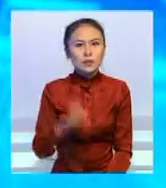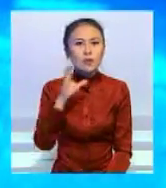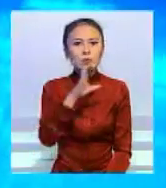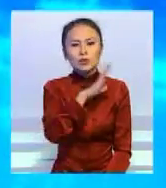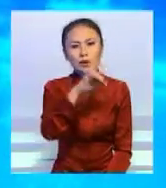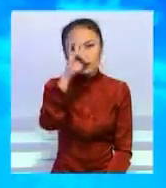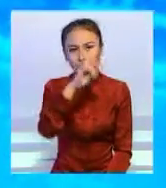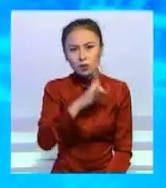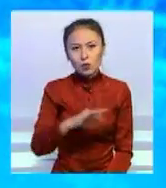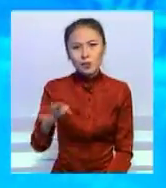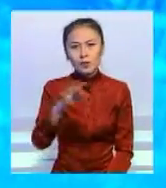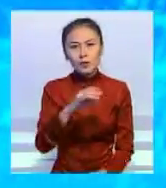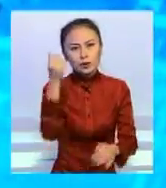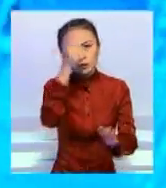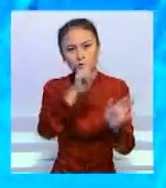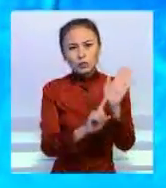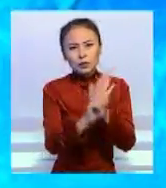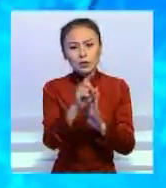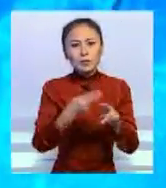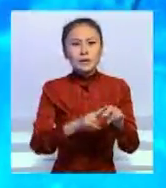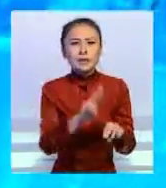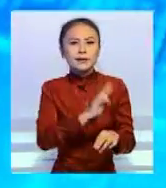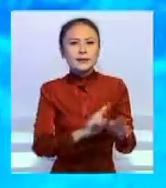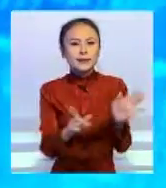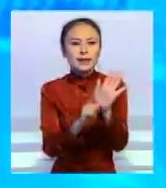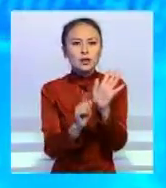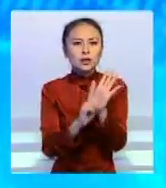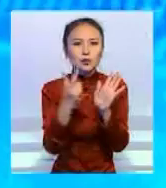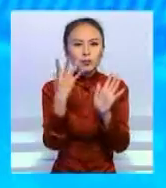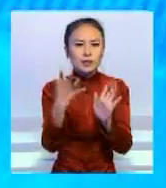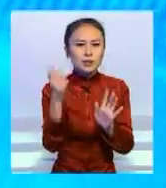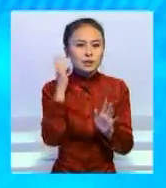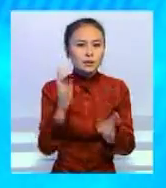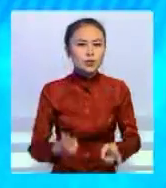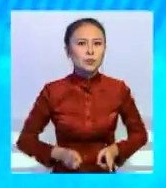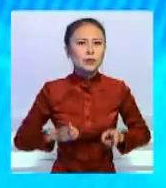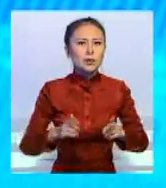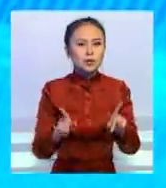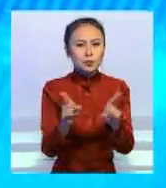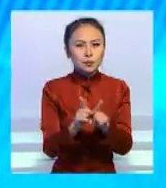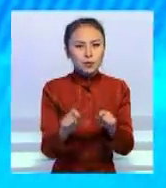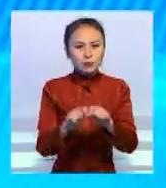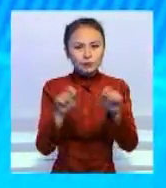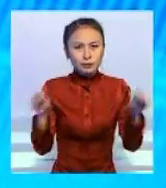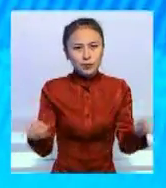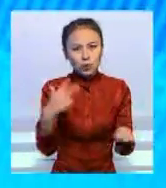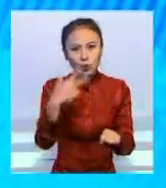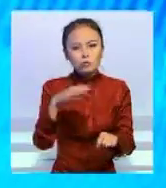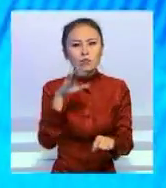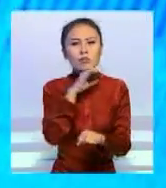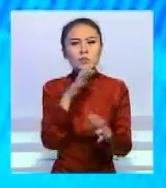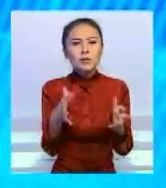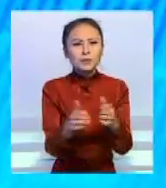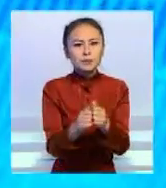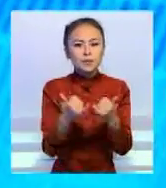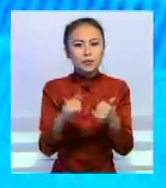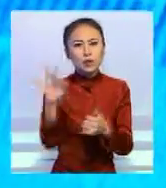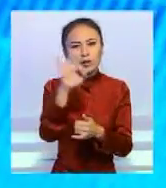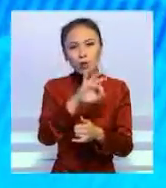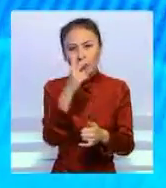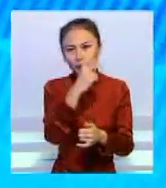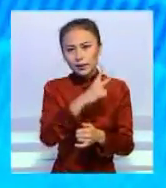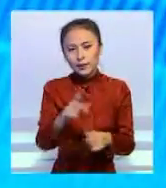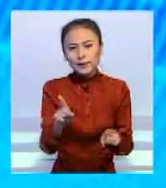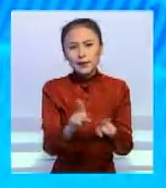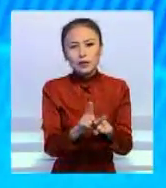Солтүстік Қазақстан облысында жыл басынан құқық қорғау қызметінің зейнеткерлері 25 қылмыстың бетін ашып, 30 ұрлықтың алдын алды. Бұл туралы ішкі істер